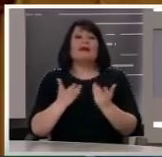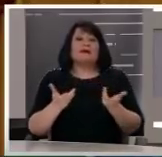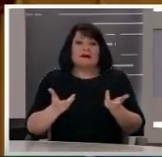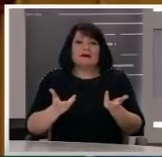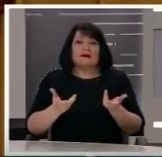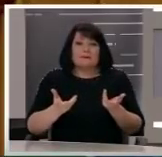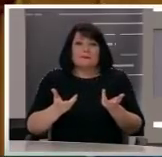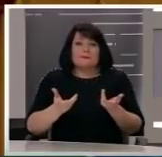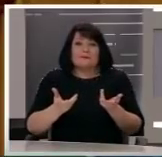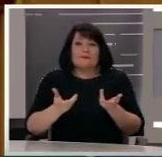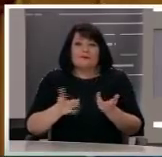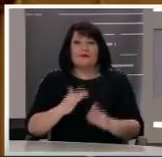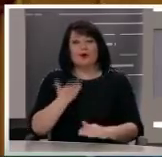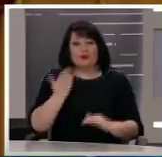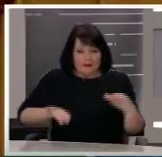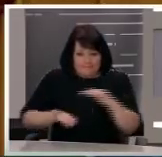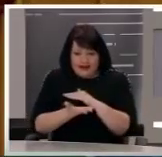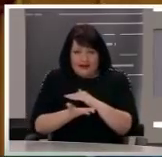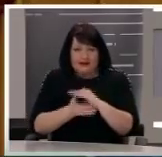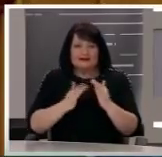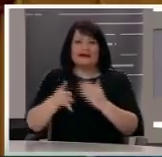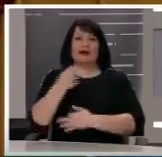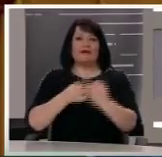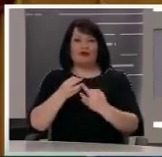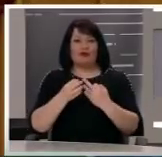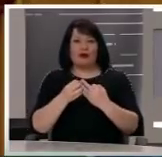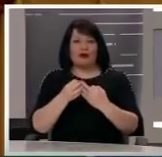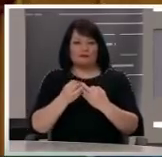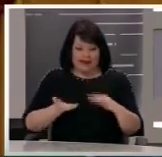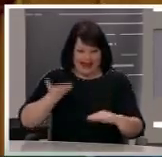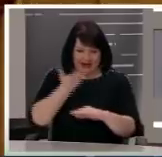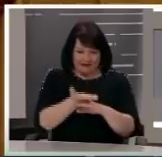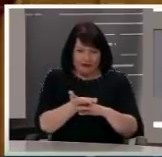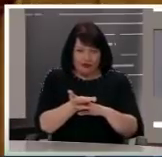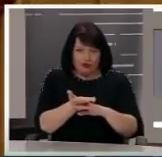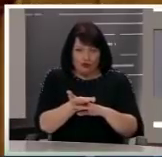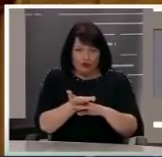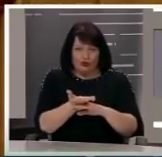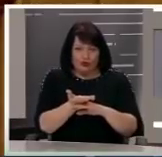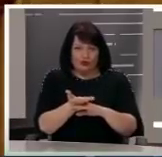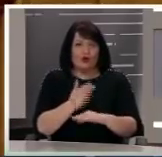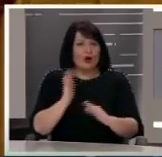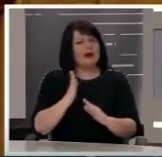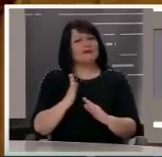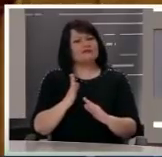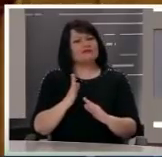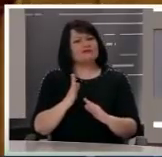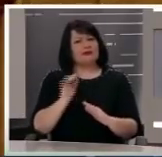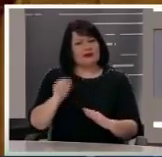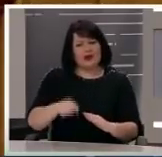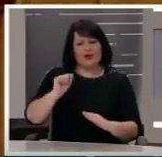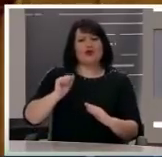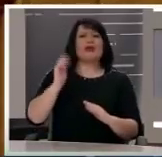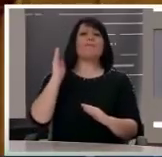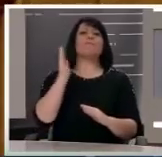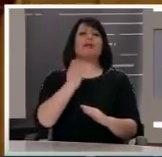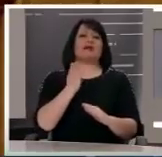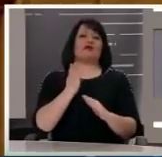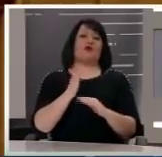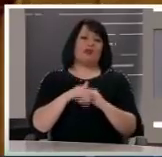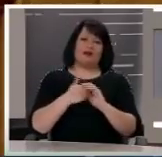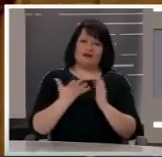δικονομίας. Κάθε μήνυση ή αναφορά που μπορεί να έχει ποινικό ενδιαφέρον και ποινική διάσταση Ισχύει αυτή η διάταξη.